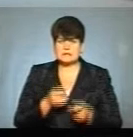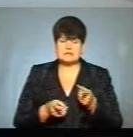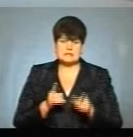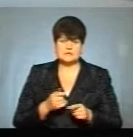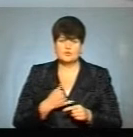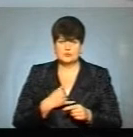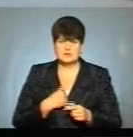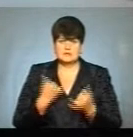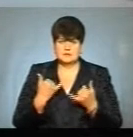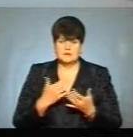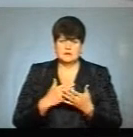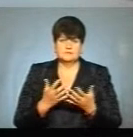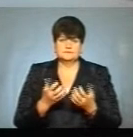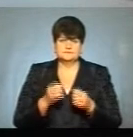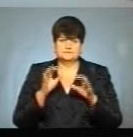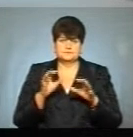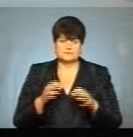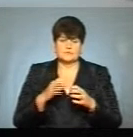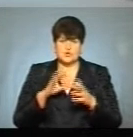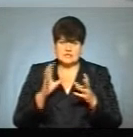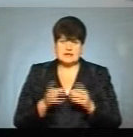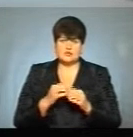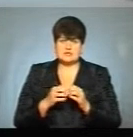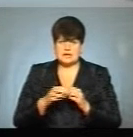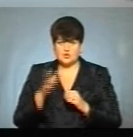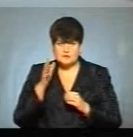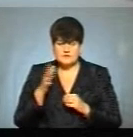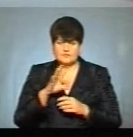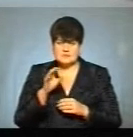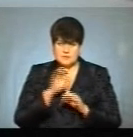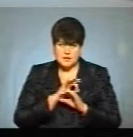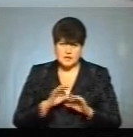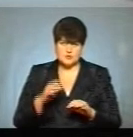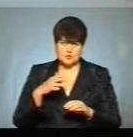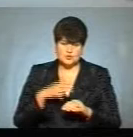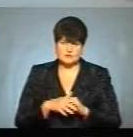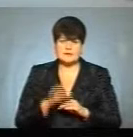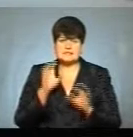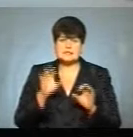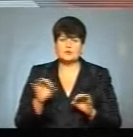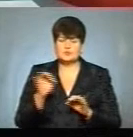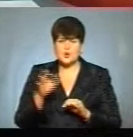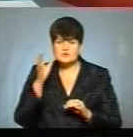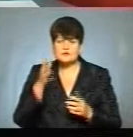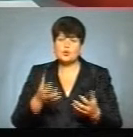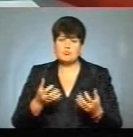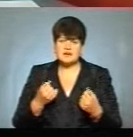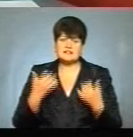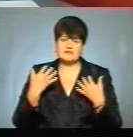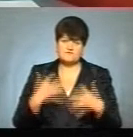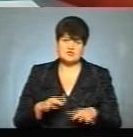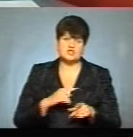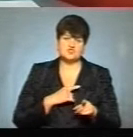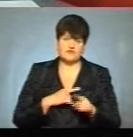нас на часі є прийняття закону про загальну середню освіту. Адже всі прекрасно розуміємо, що закон про освіту прийнятий уже